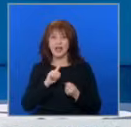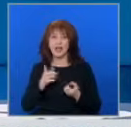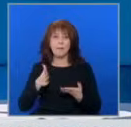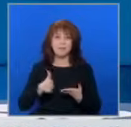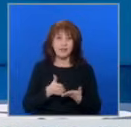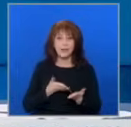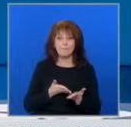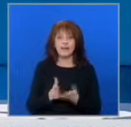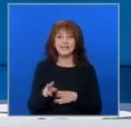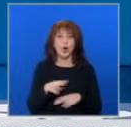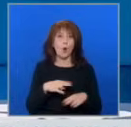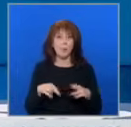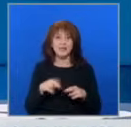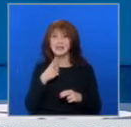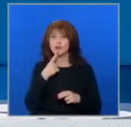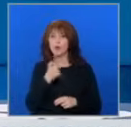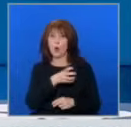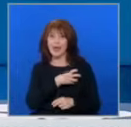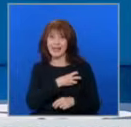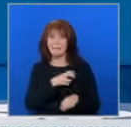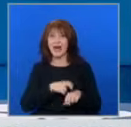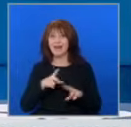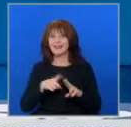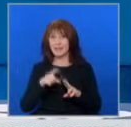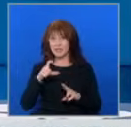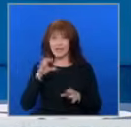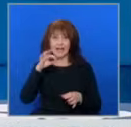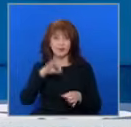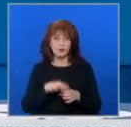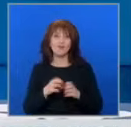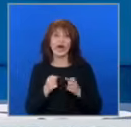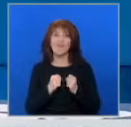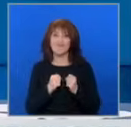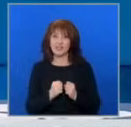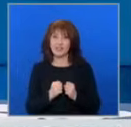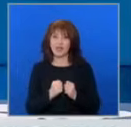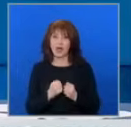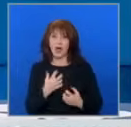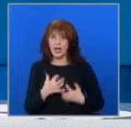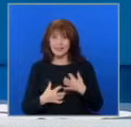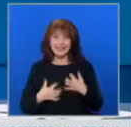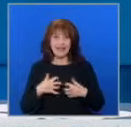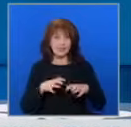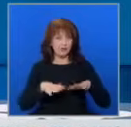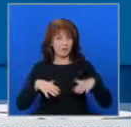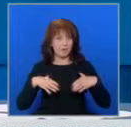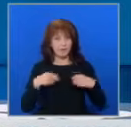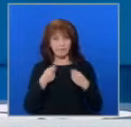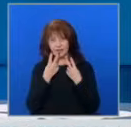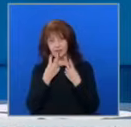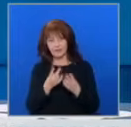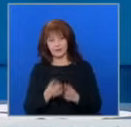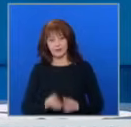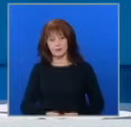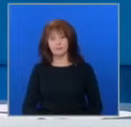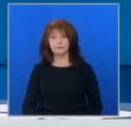комисия, защото ГЕРБ и ДПС гласуваха с въздържал се. Страстите в парламента днес. Да видим в репортажа на